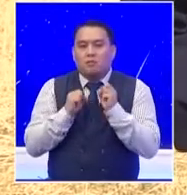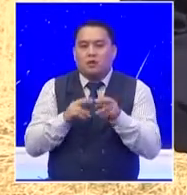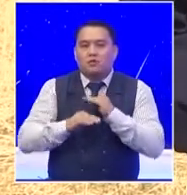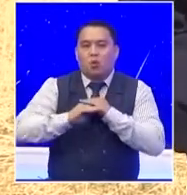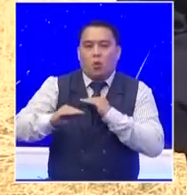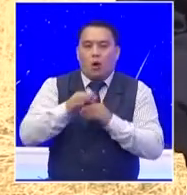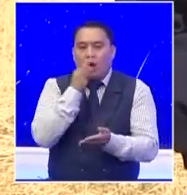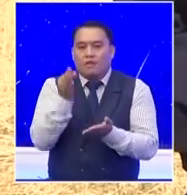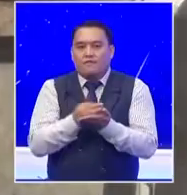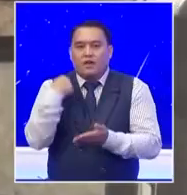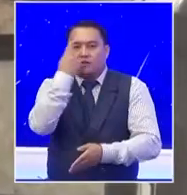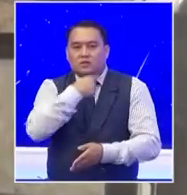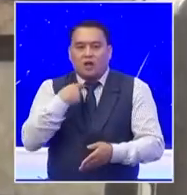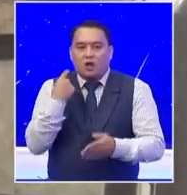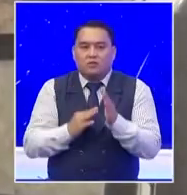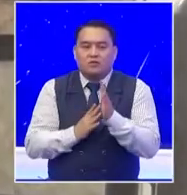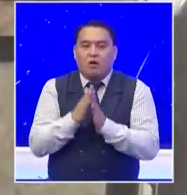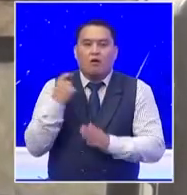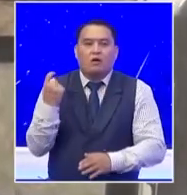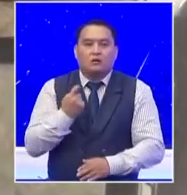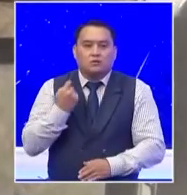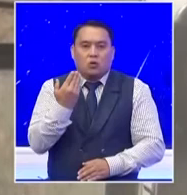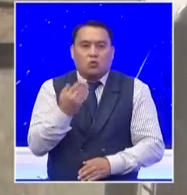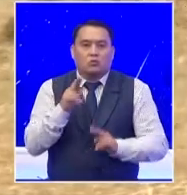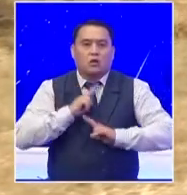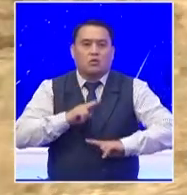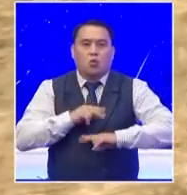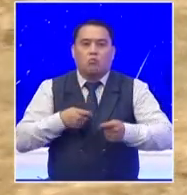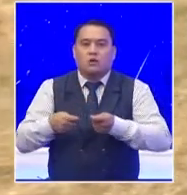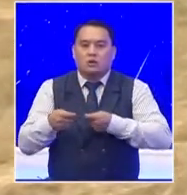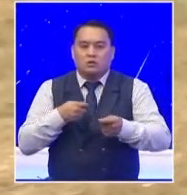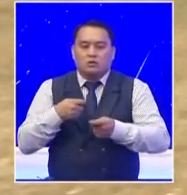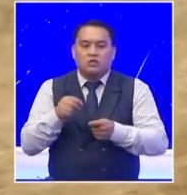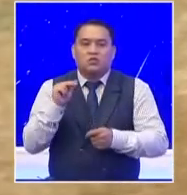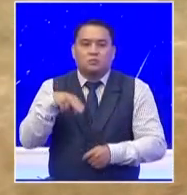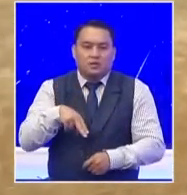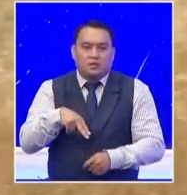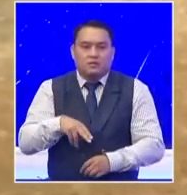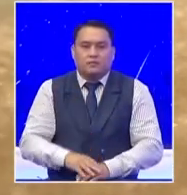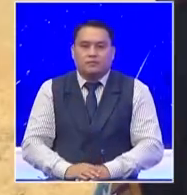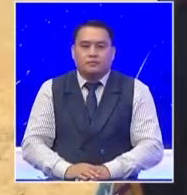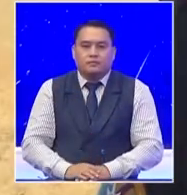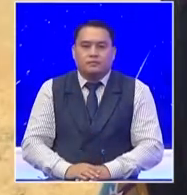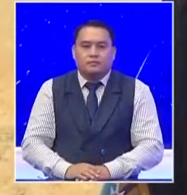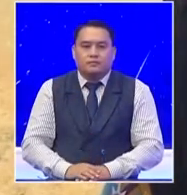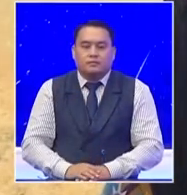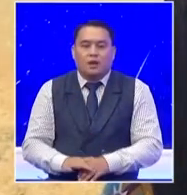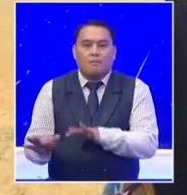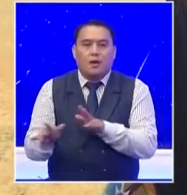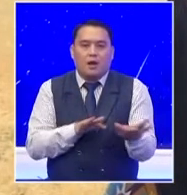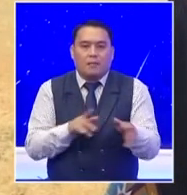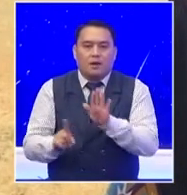участка. Ответственный подход рачительного хозяина отмечен и сотрудниками управления по чрезвычайным ситуациям. Профилактические